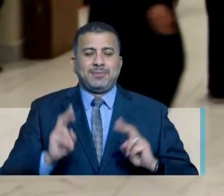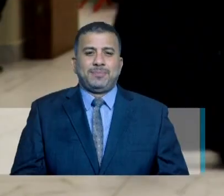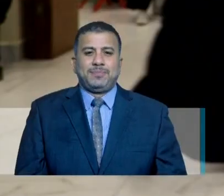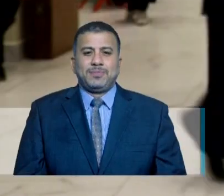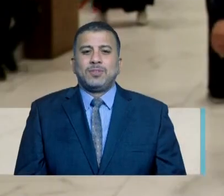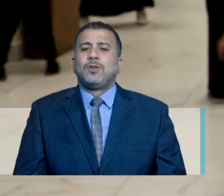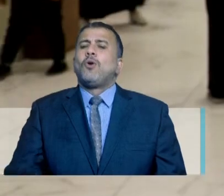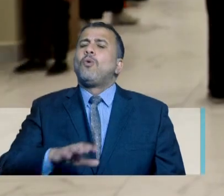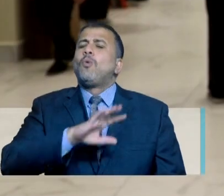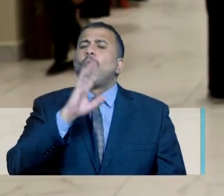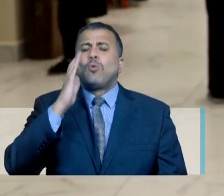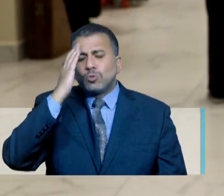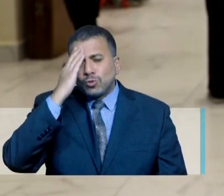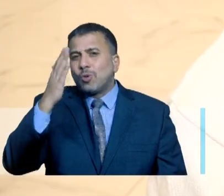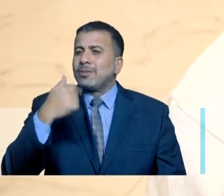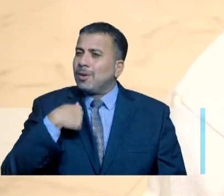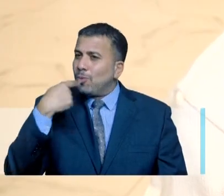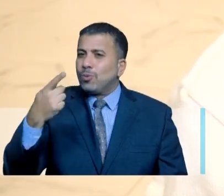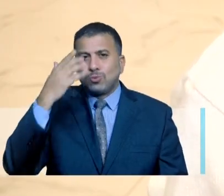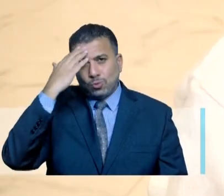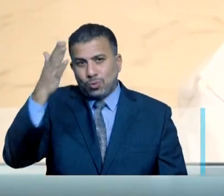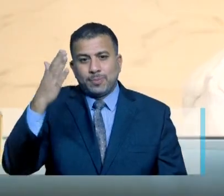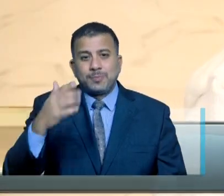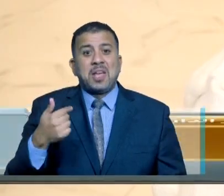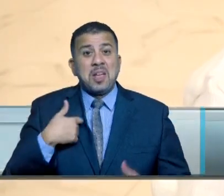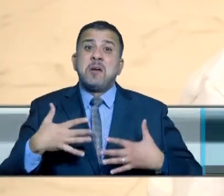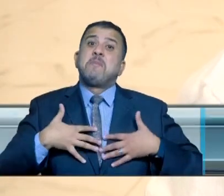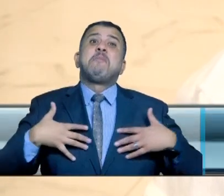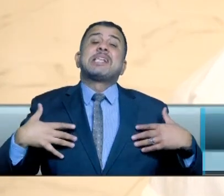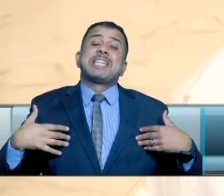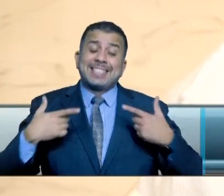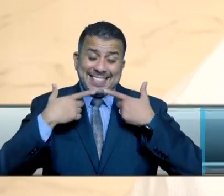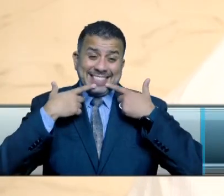وكل الشكر والتقدير منا لهم انبسطنا